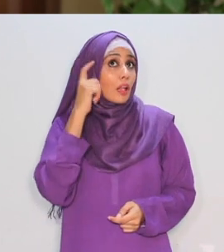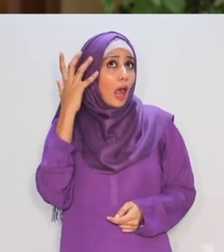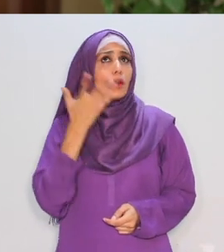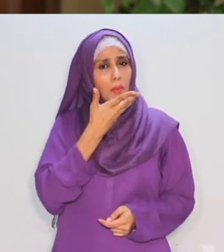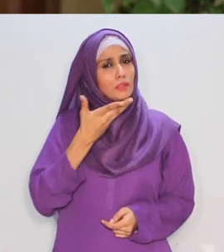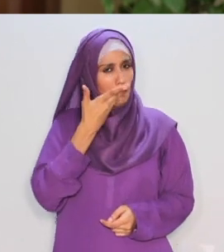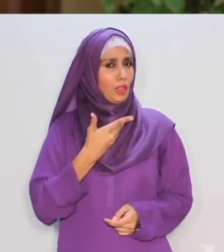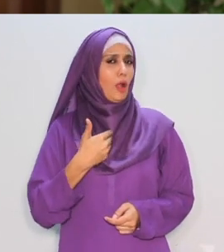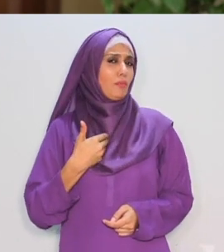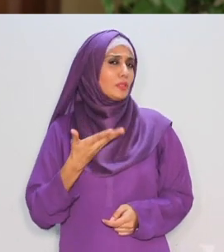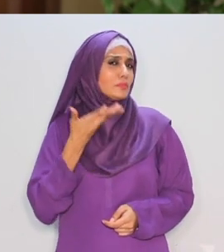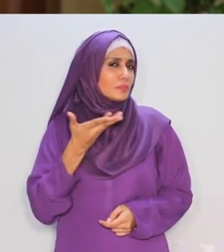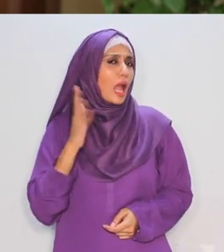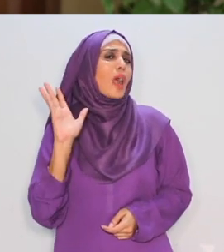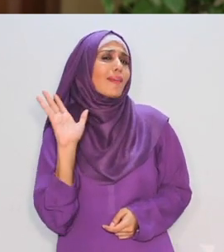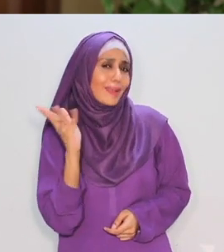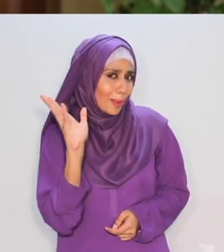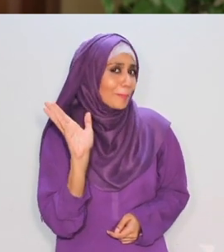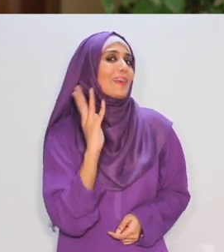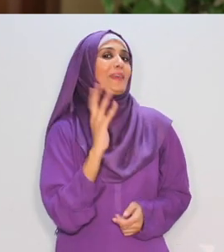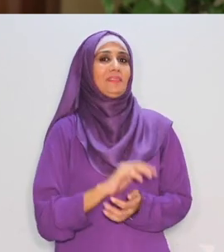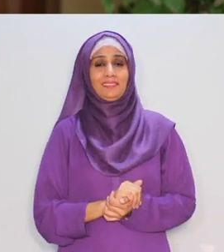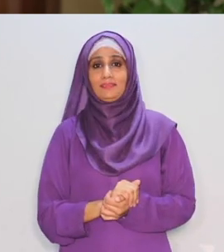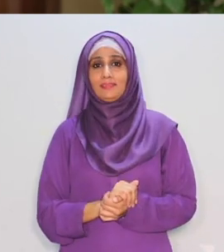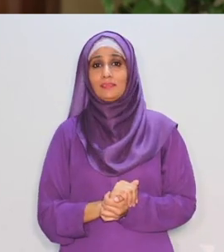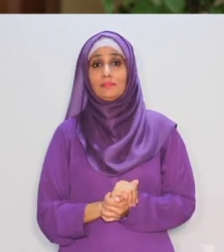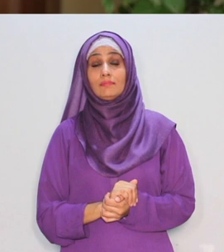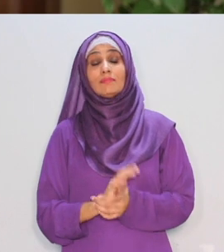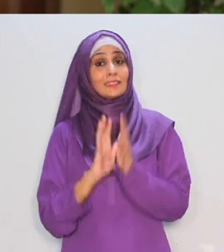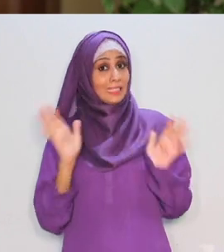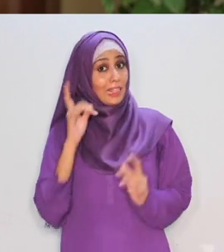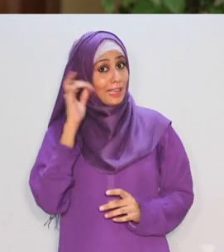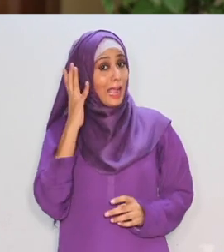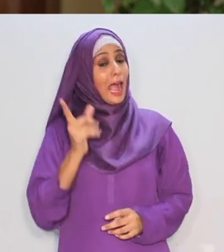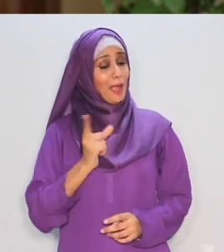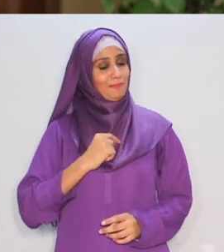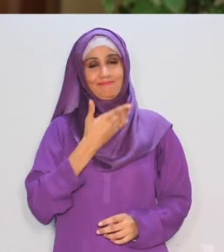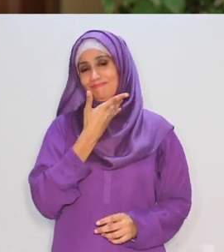कहानियाँ पसंद हैं तो वो भी सुना सकती हूँ कभी कभी। ज़्यादा कहानियाँ